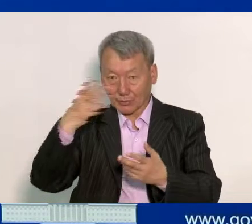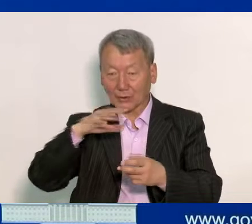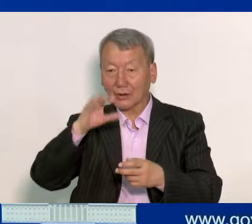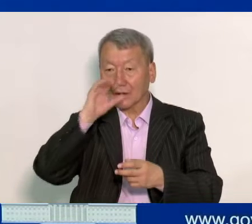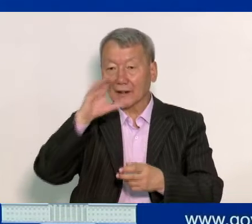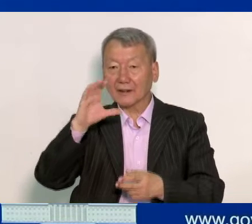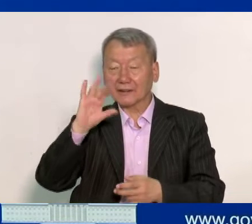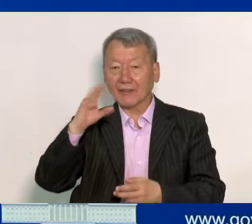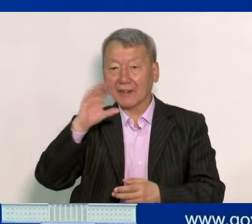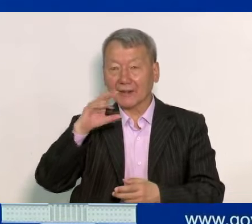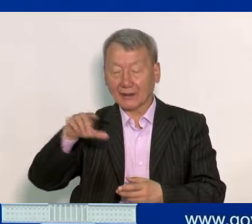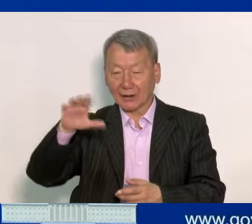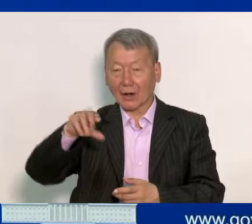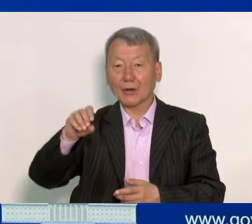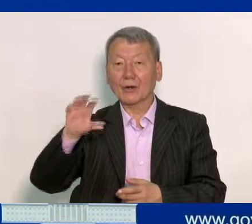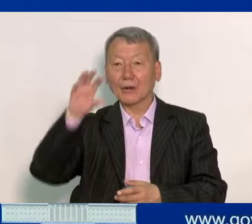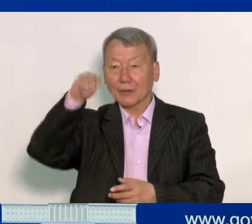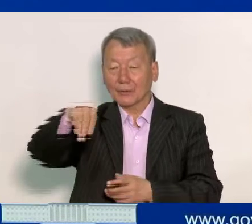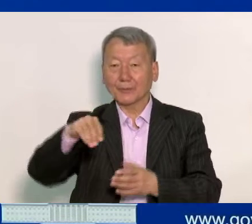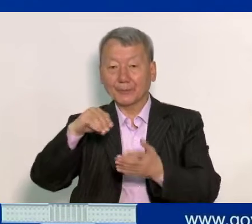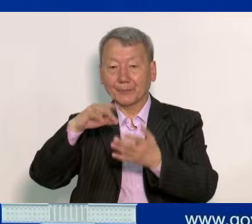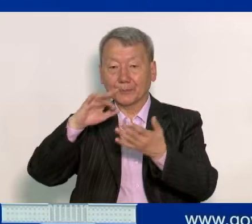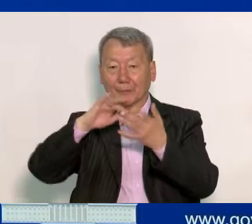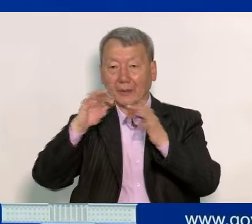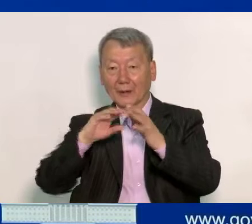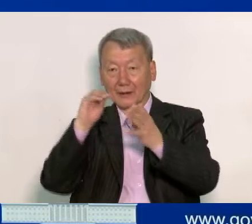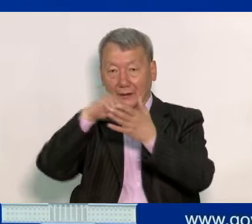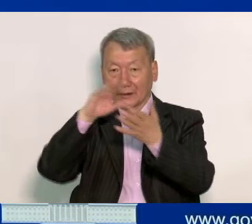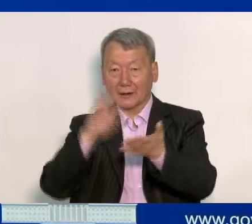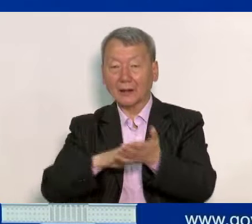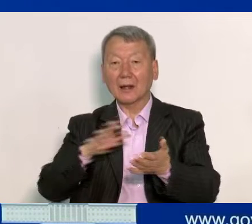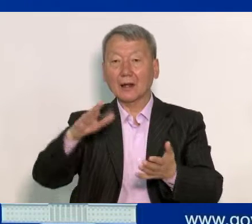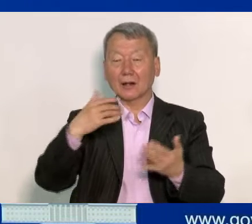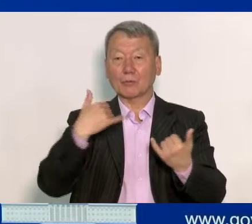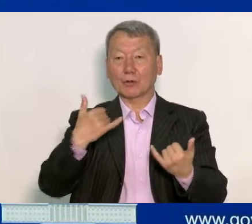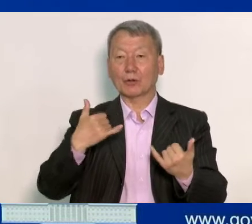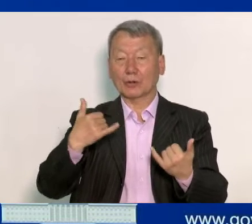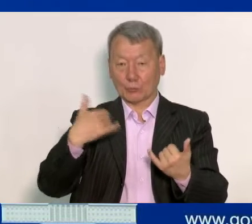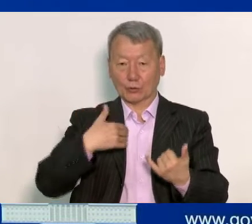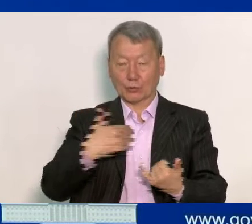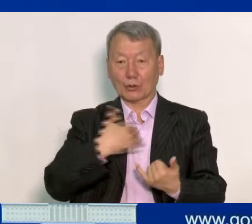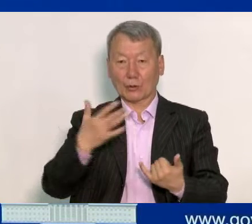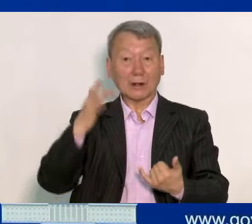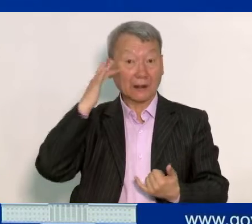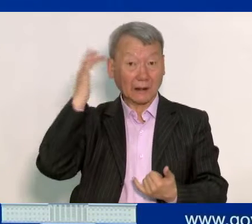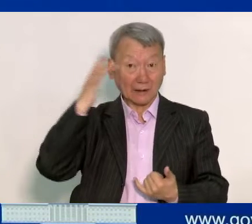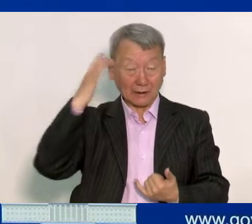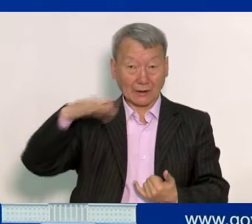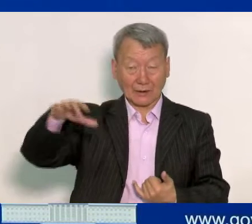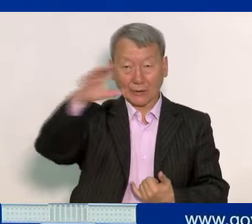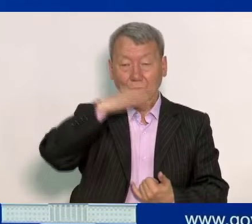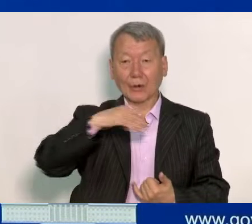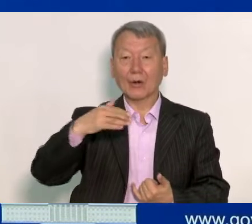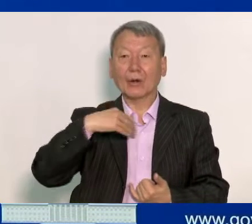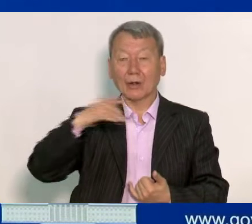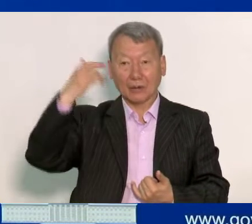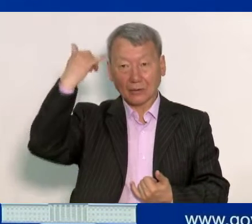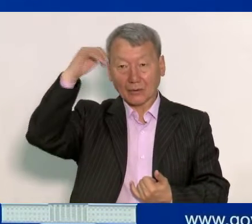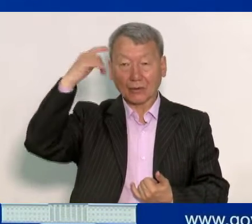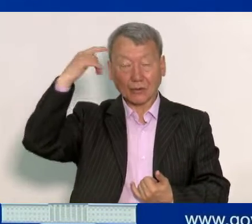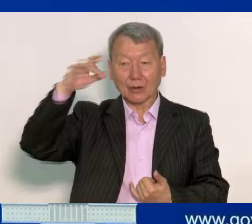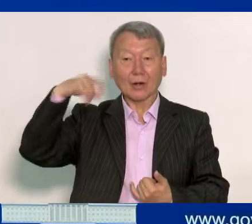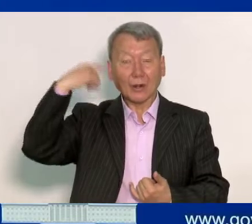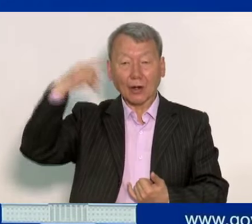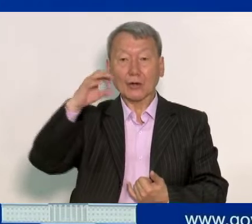өткөзүлүп, бирдиктүү базага киргизилди. Биз азыр мындай толугу менен айта алабыз, Кыргызстанда ири мүйүздүү мал менен